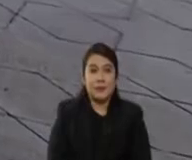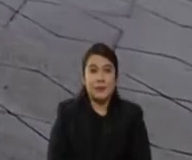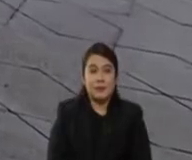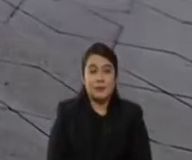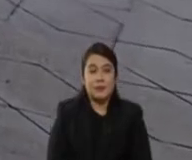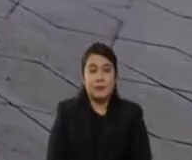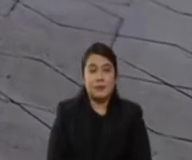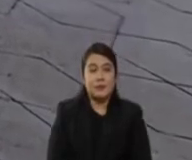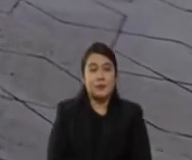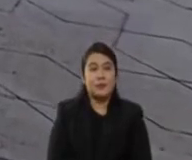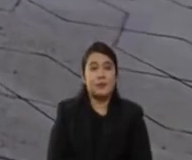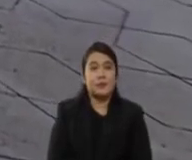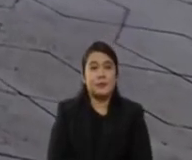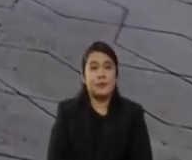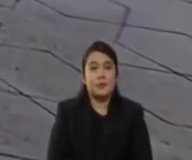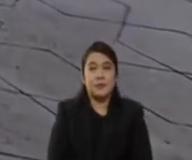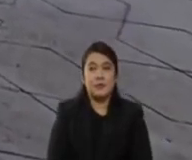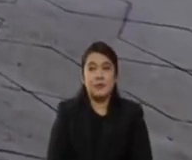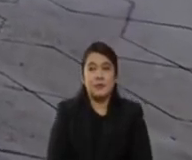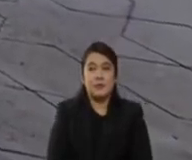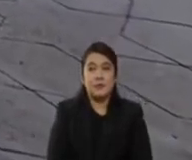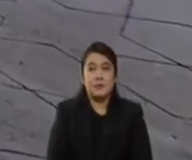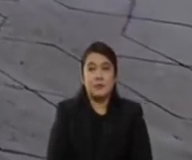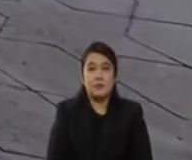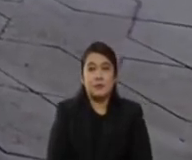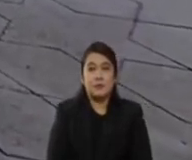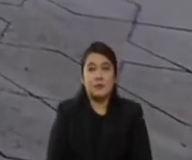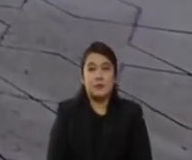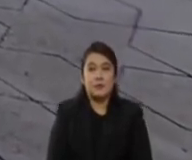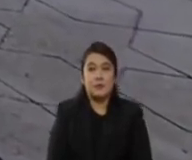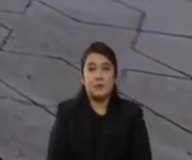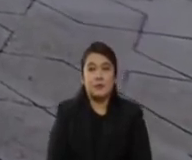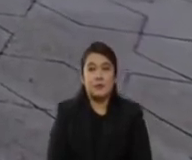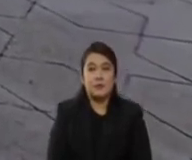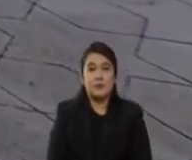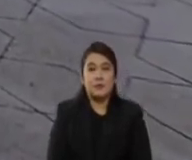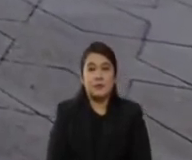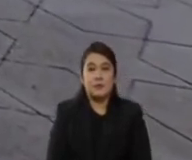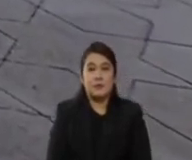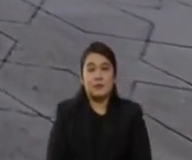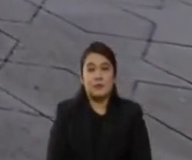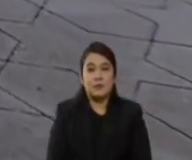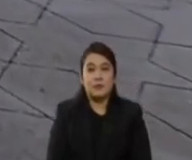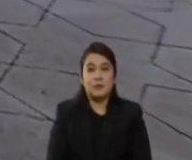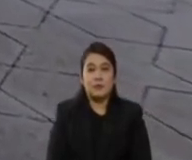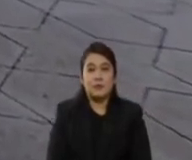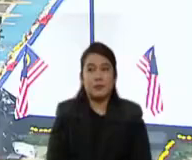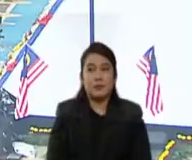Thank you.